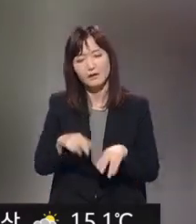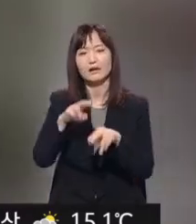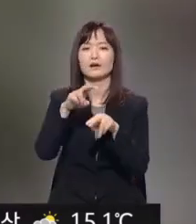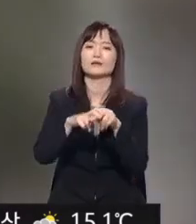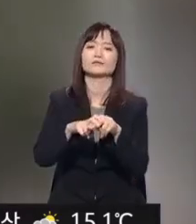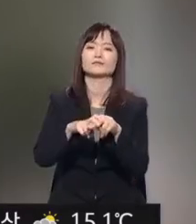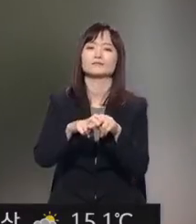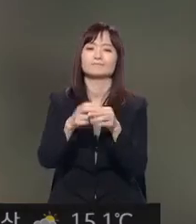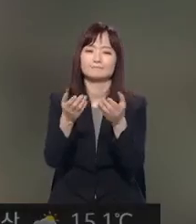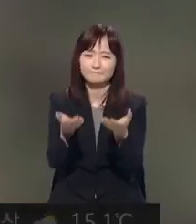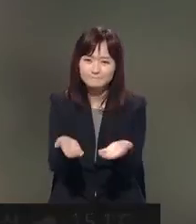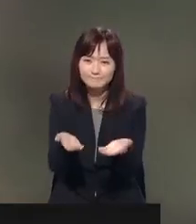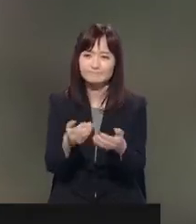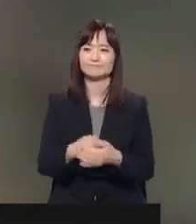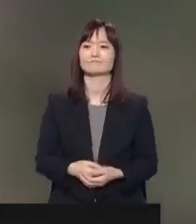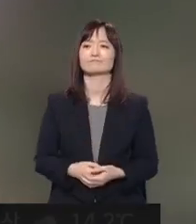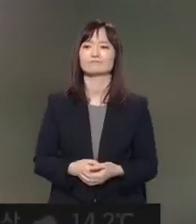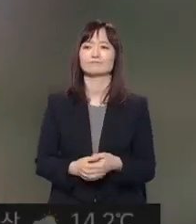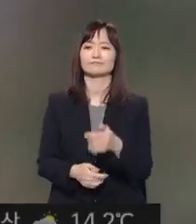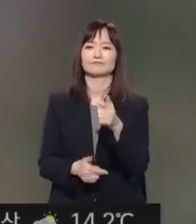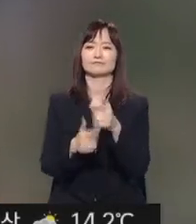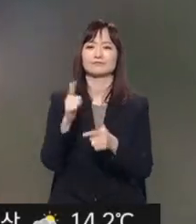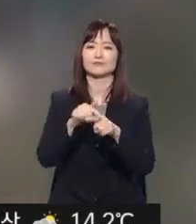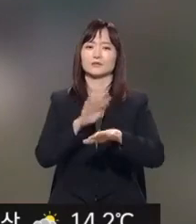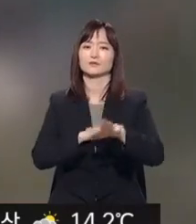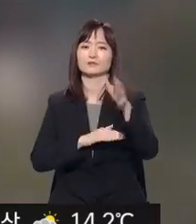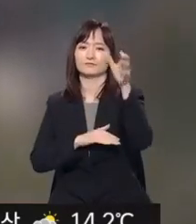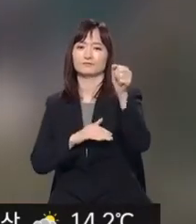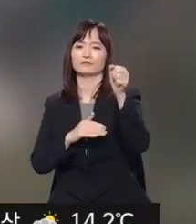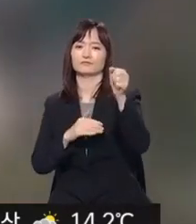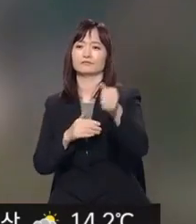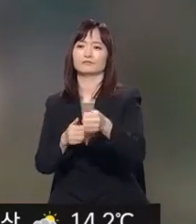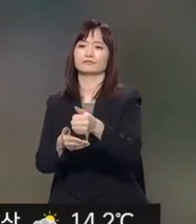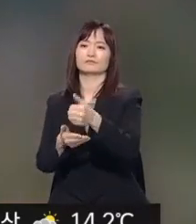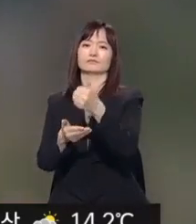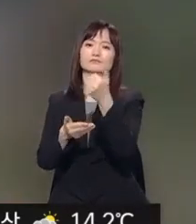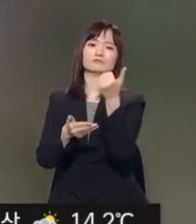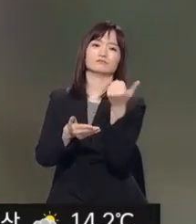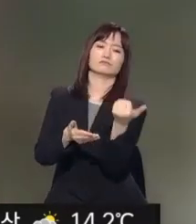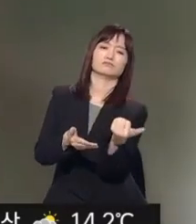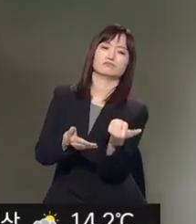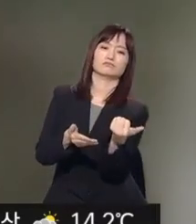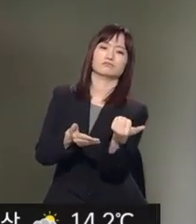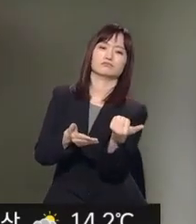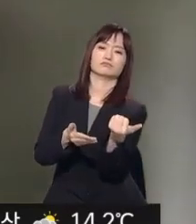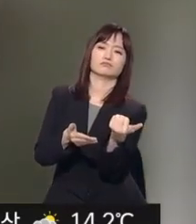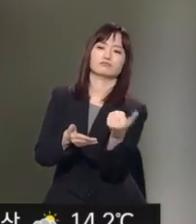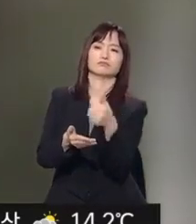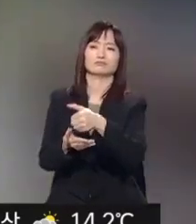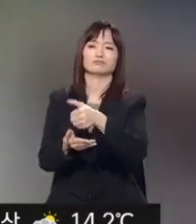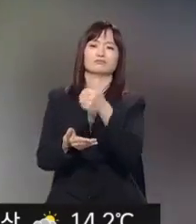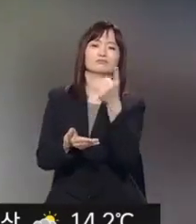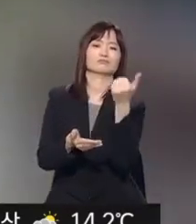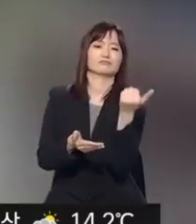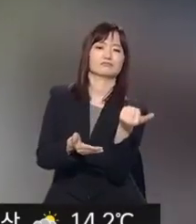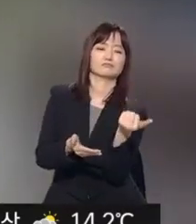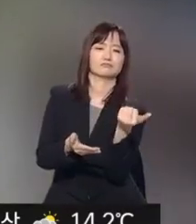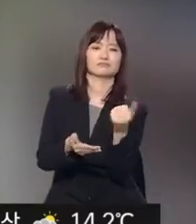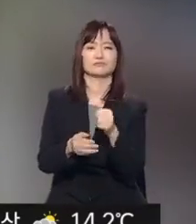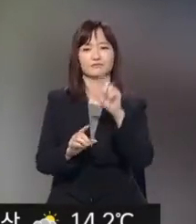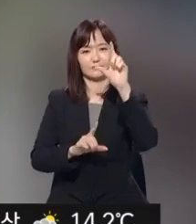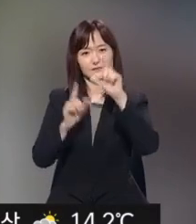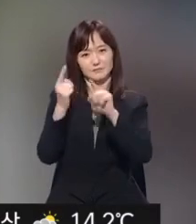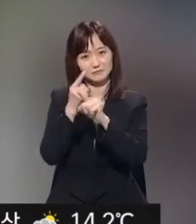휴식을 취합니다. 이번에는 나무를 한 손으로 잡고 뒤로 쭉 늘려서 몸을 풀어줍니다. 몸이 다 풀린 걸까요?